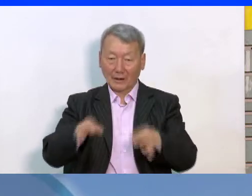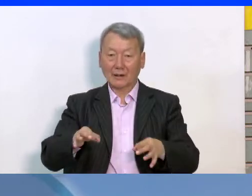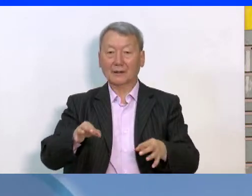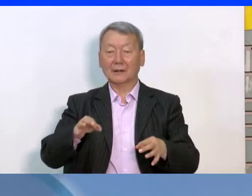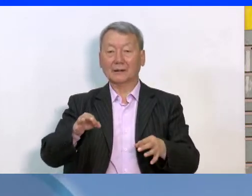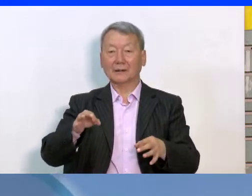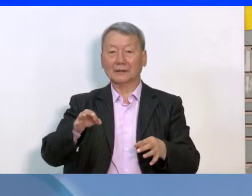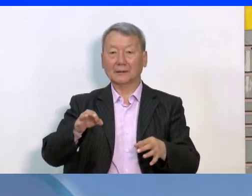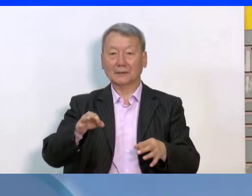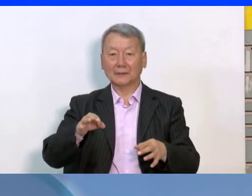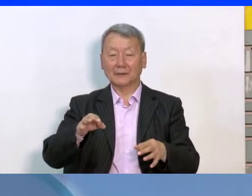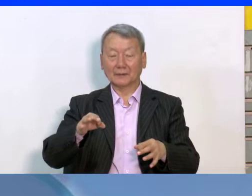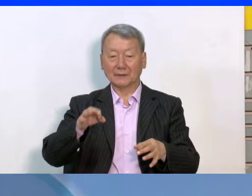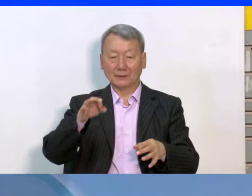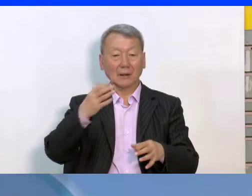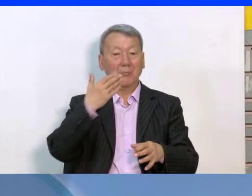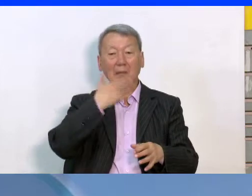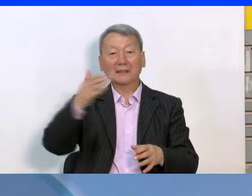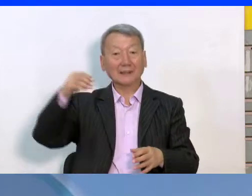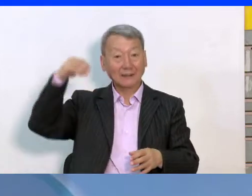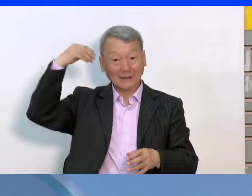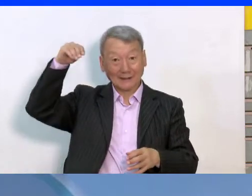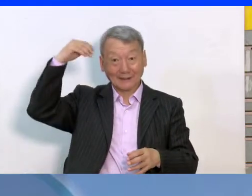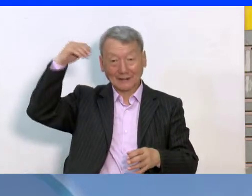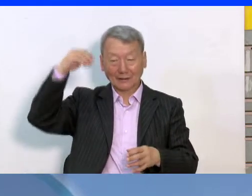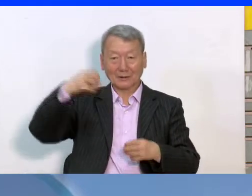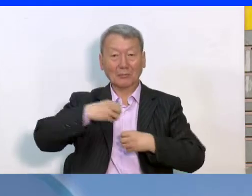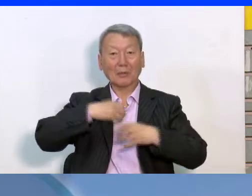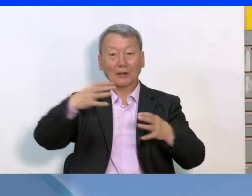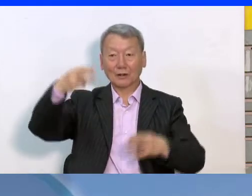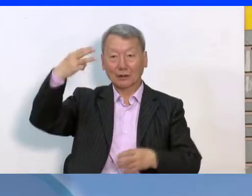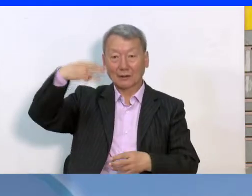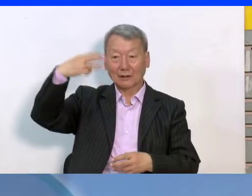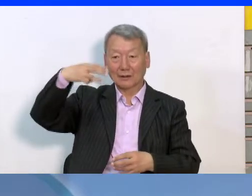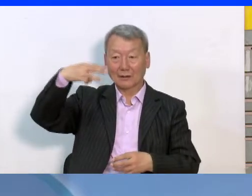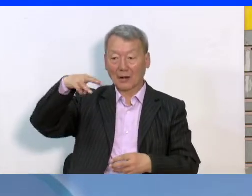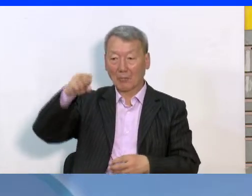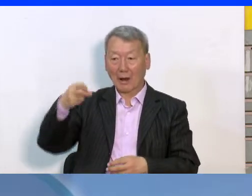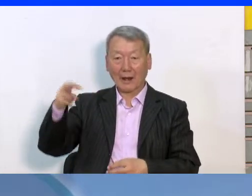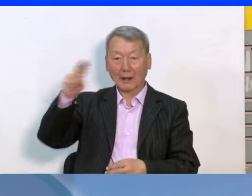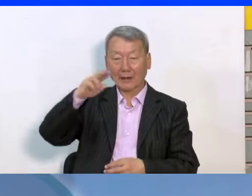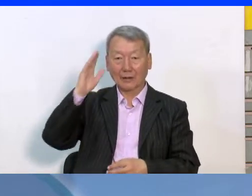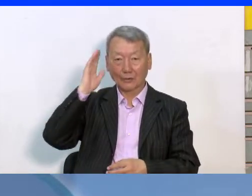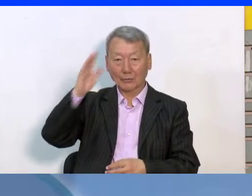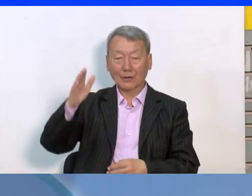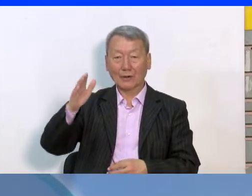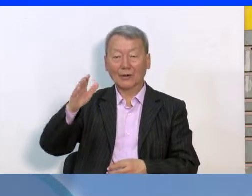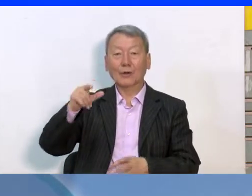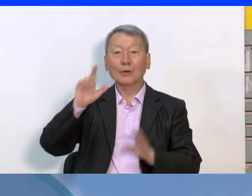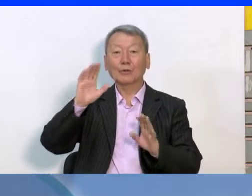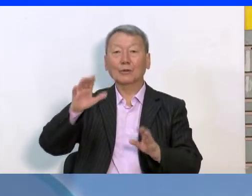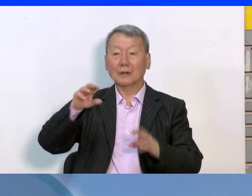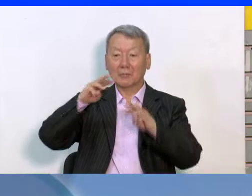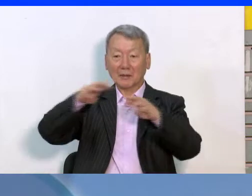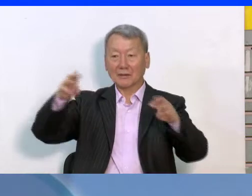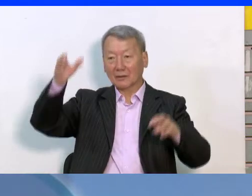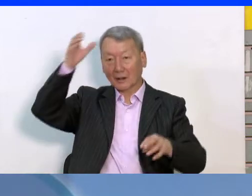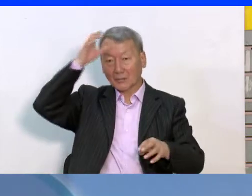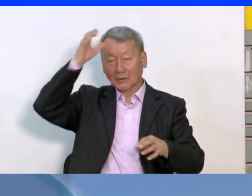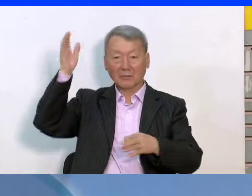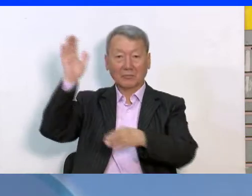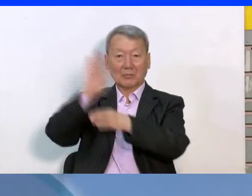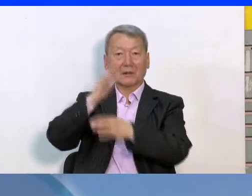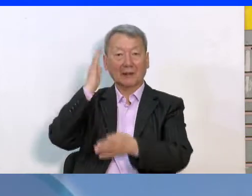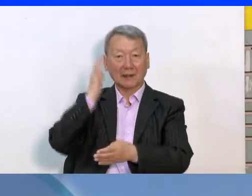ошол акыркы коңгуроо салтанаты 30-чу майда өтөт. Бул боюнча атайын билим берүү министрлигинин буйругу